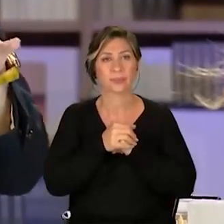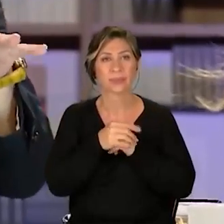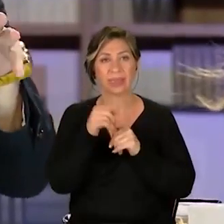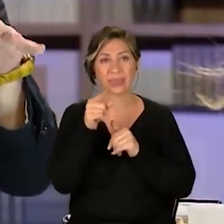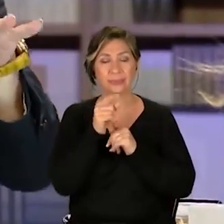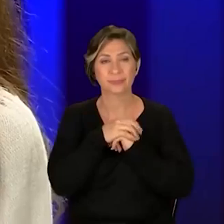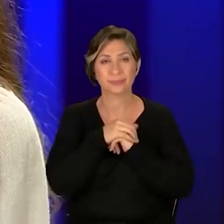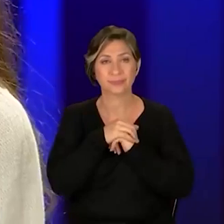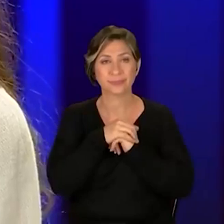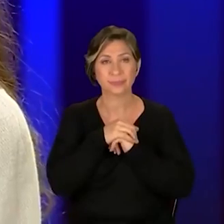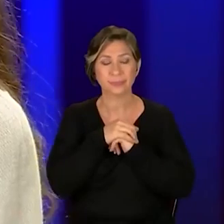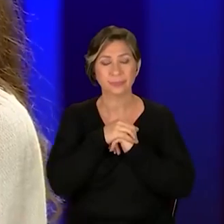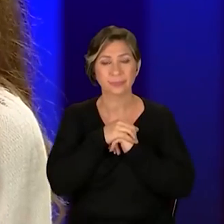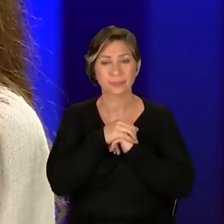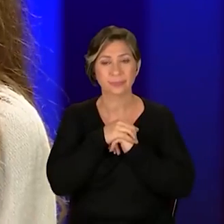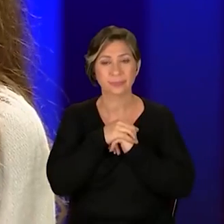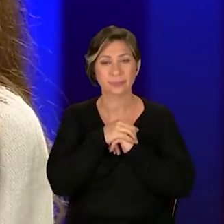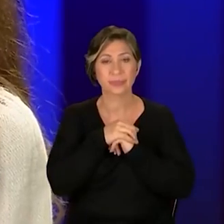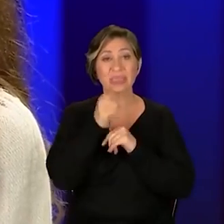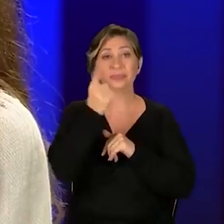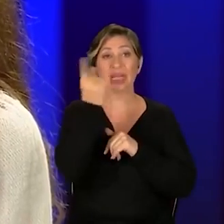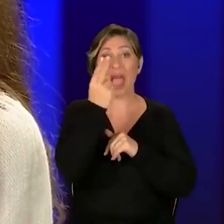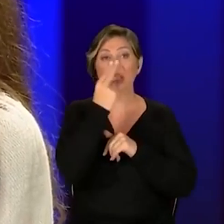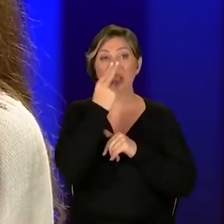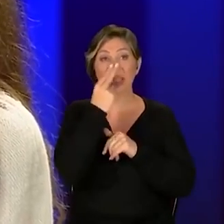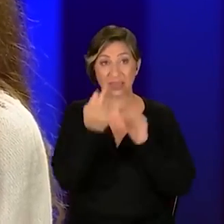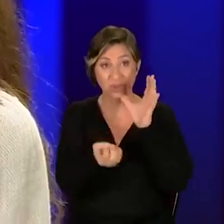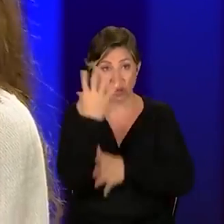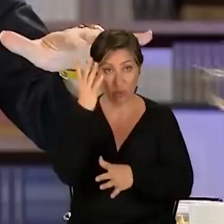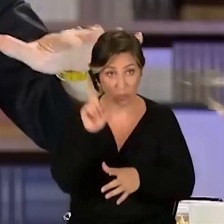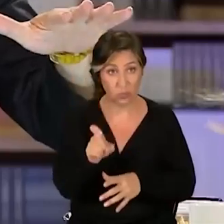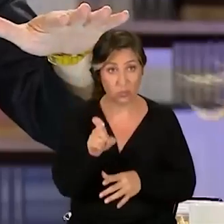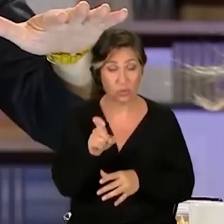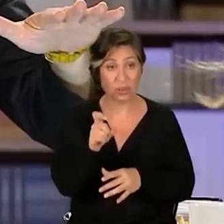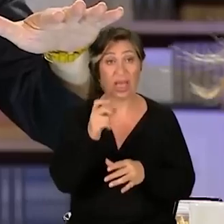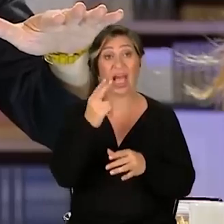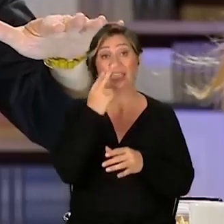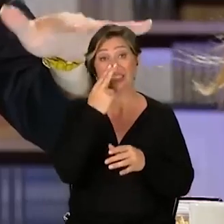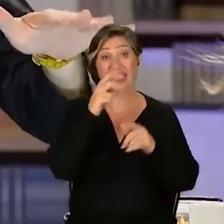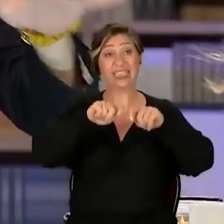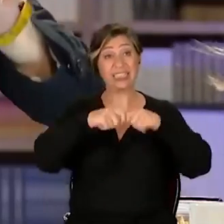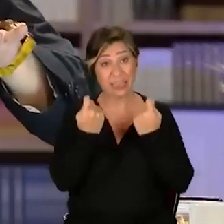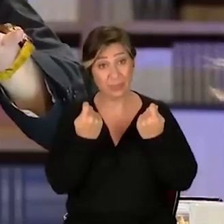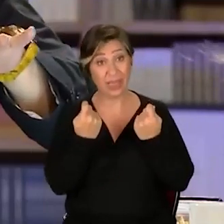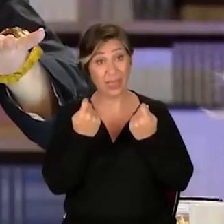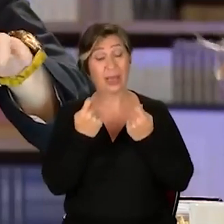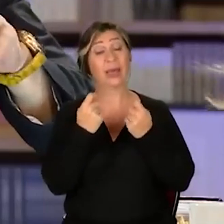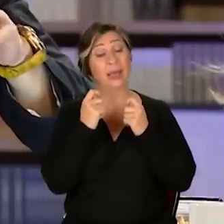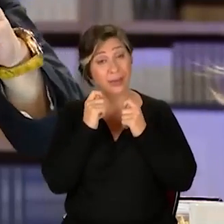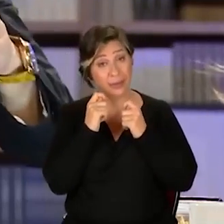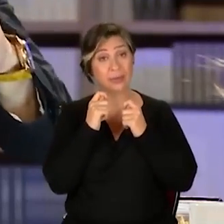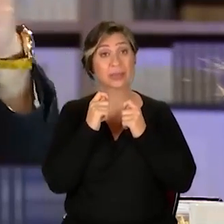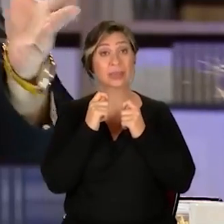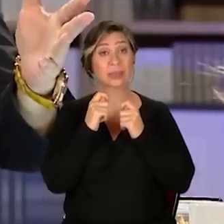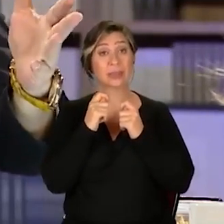şey aslında bir alışkanlık yaratıyorsunuz değil mi? Alışkanlığı yani, kırmaya çalışıyorum aksine. Ya da alışkanlığı kırmaya. Evet.